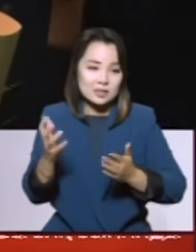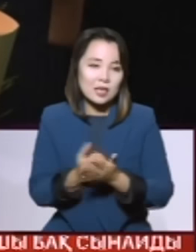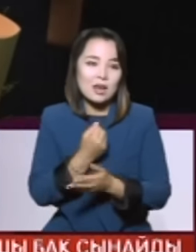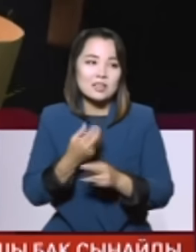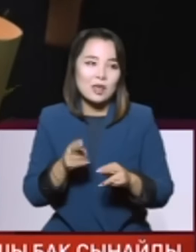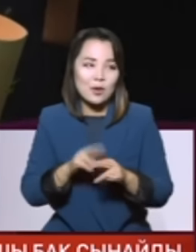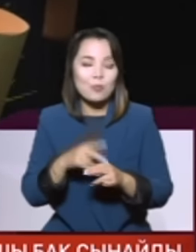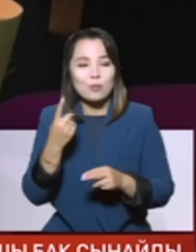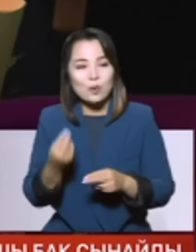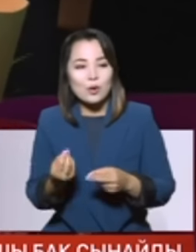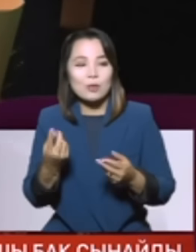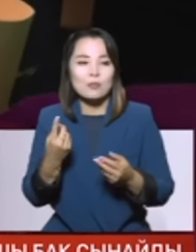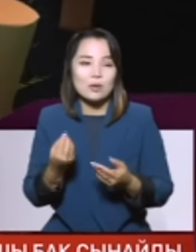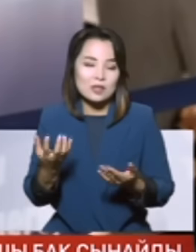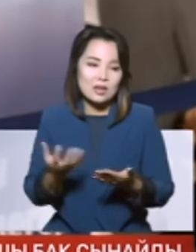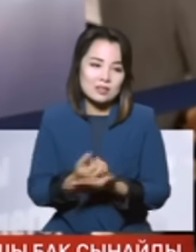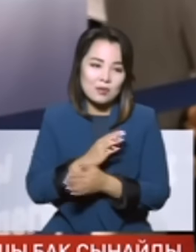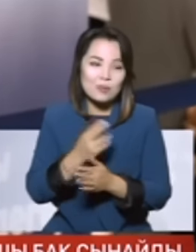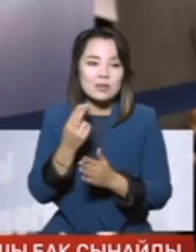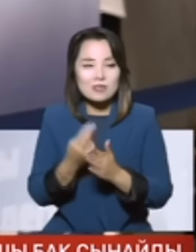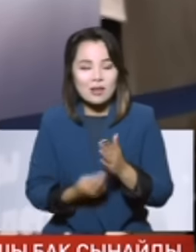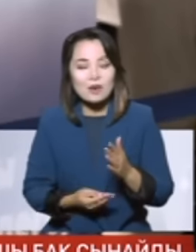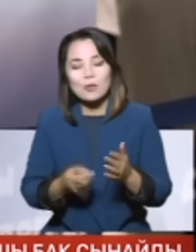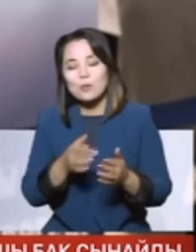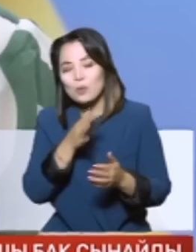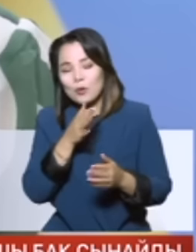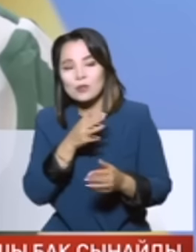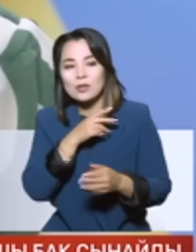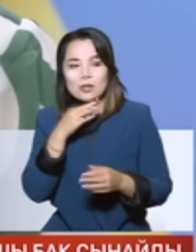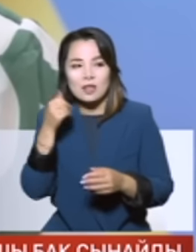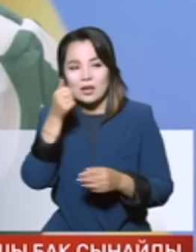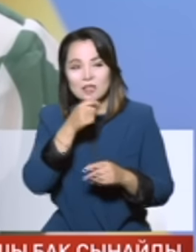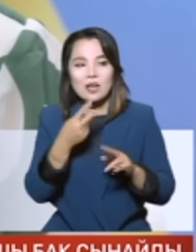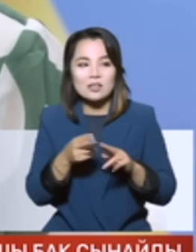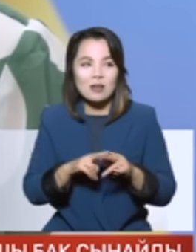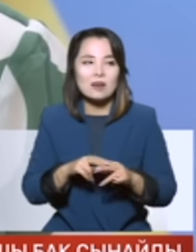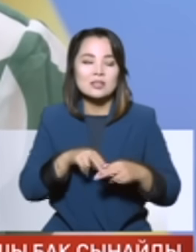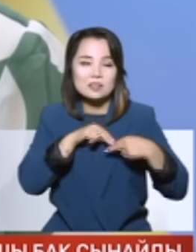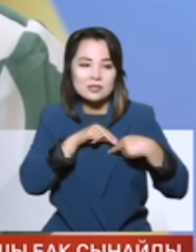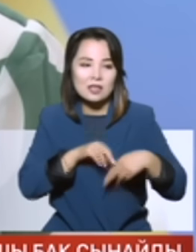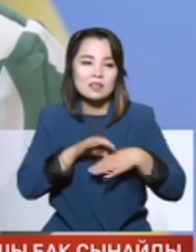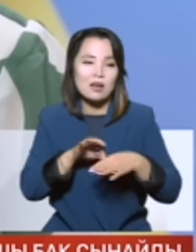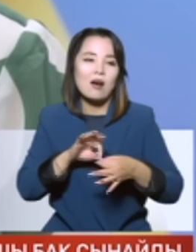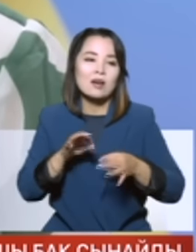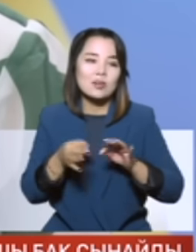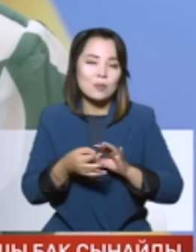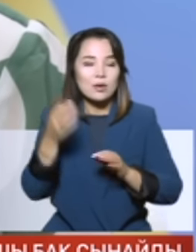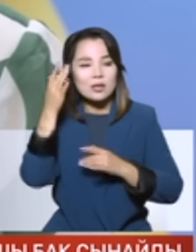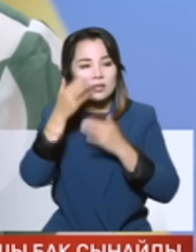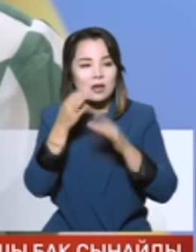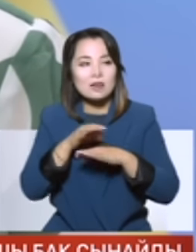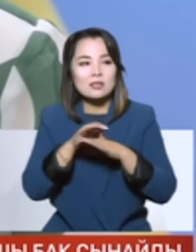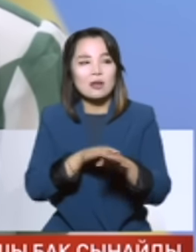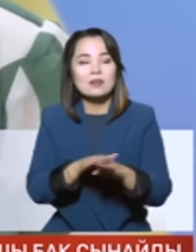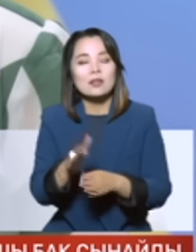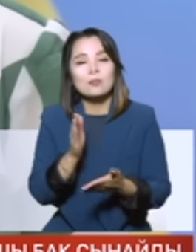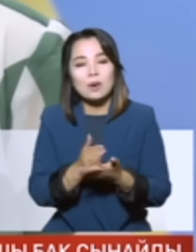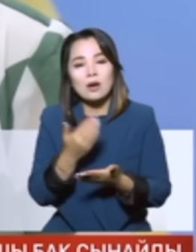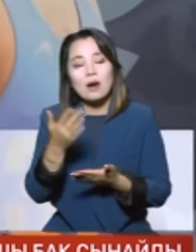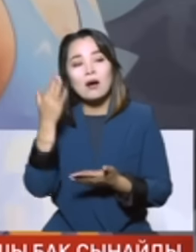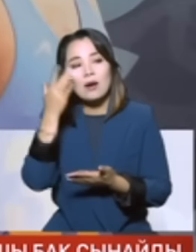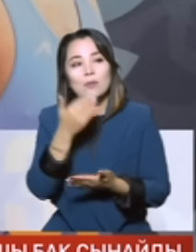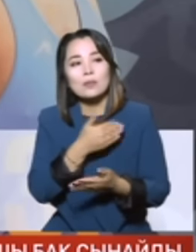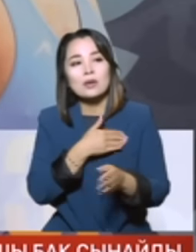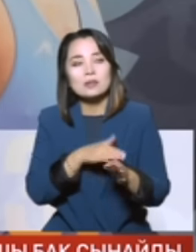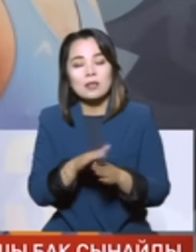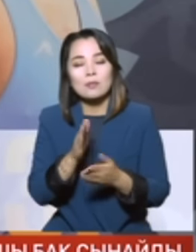күн былай, бір күн былай, бір күн жеңесің, бір күн жеңілесің. Талай жылға еңбегі қойды. Осы олимпиадаға барғанда орын алсам екен деп армандап барды. Арман